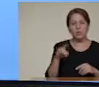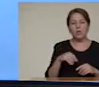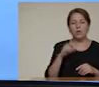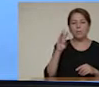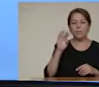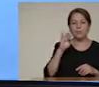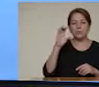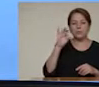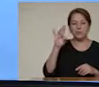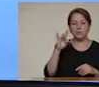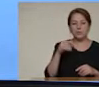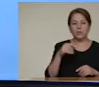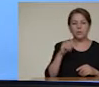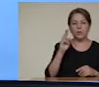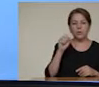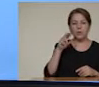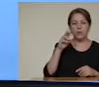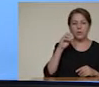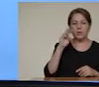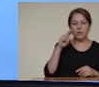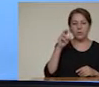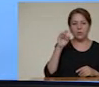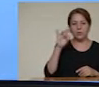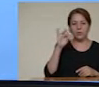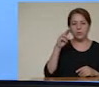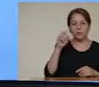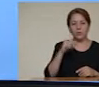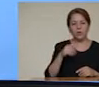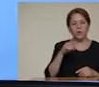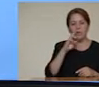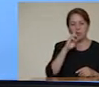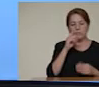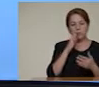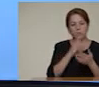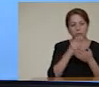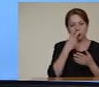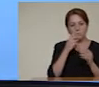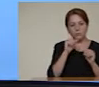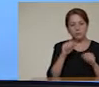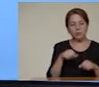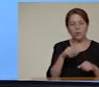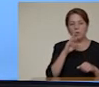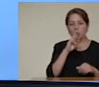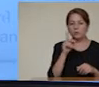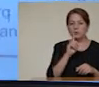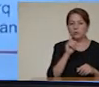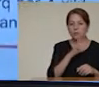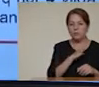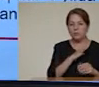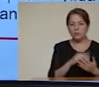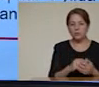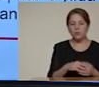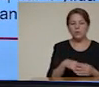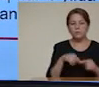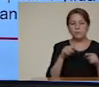Misrliklarning kalendari da xatolik ham mavjudligini ko'rishimiz mumkin. Xatolik nimada edi?